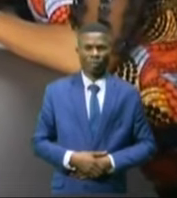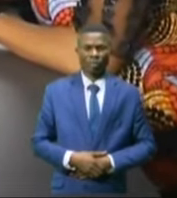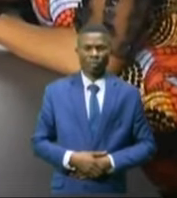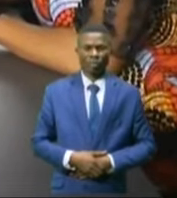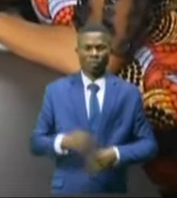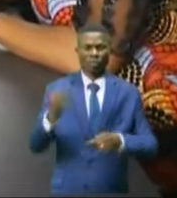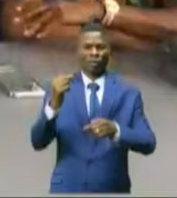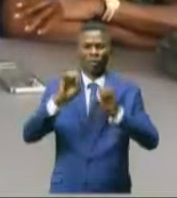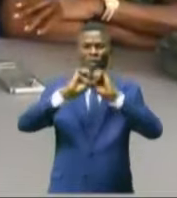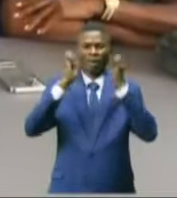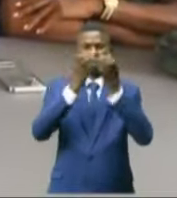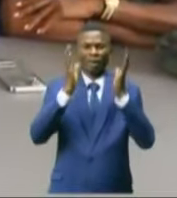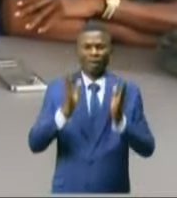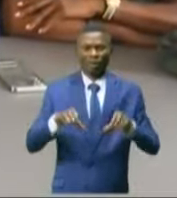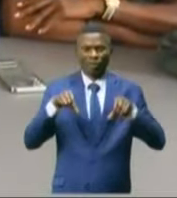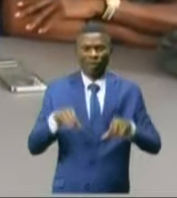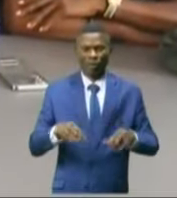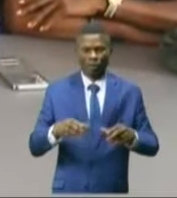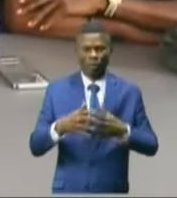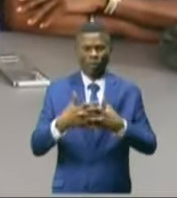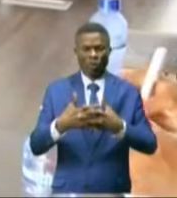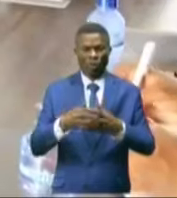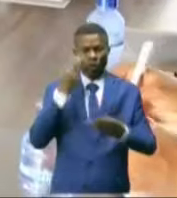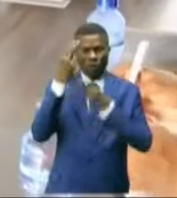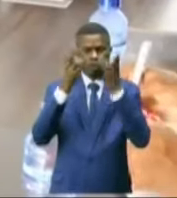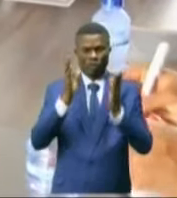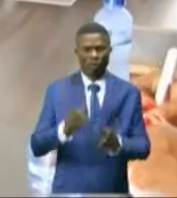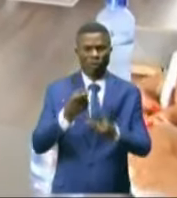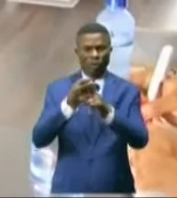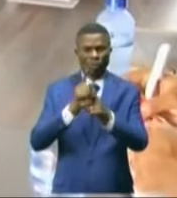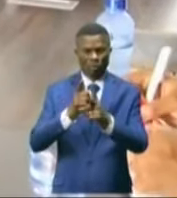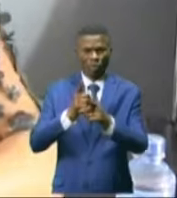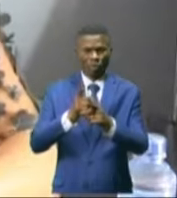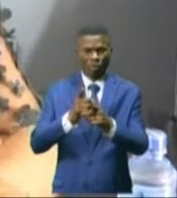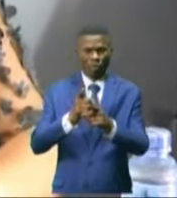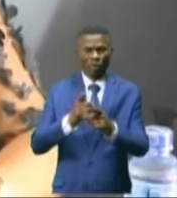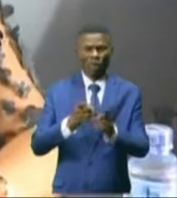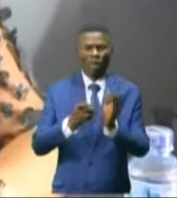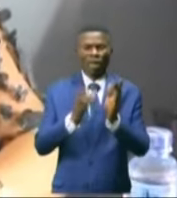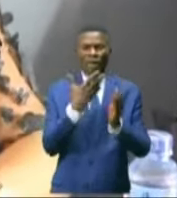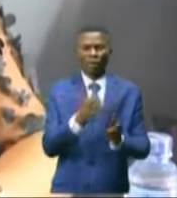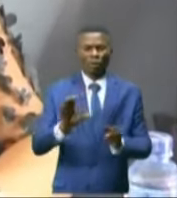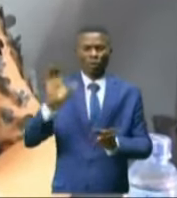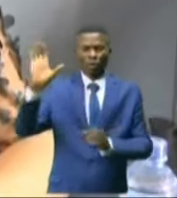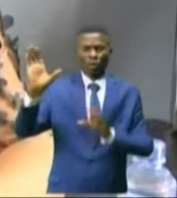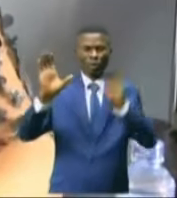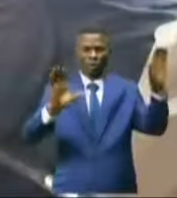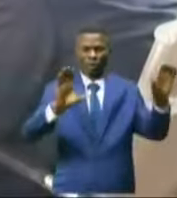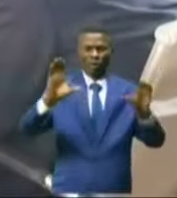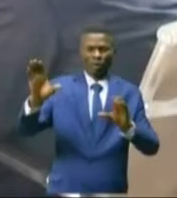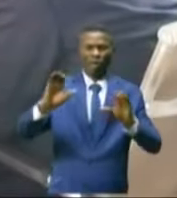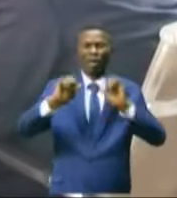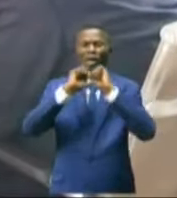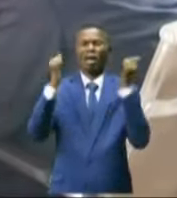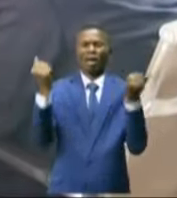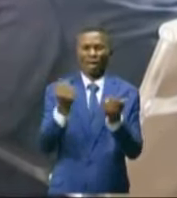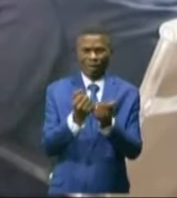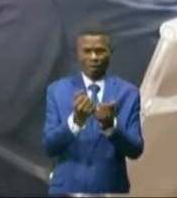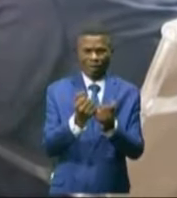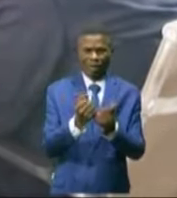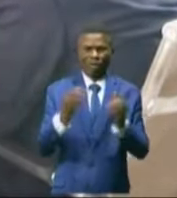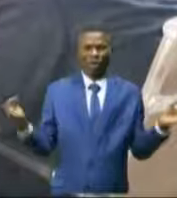entrepreneurs du Congo FNJEC aux partenaires et visiteurs venus tous à l'exposition organisée par cette association à l'occasion